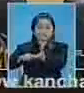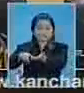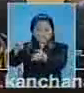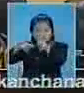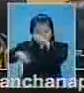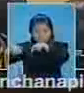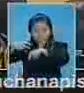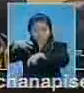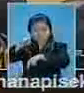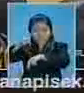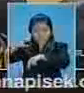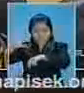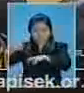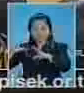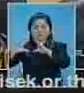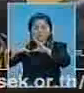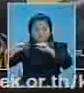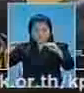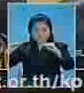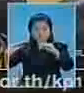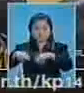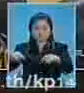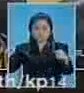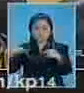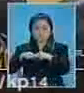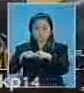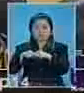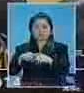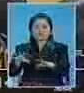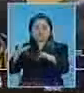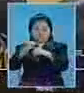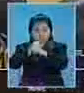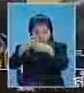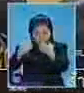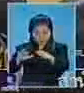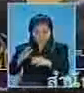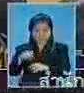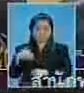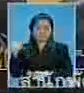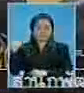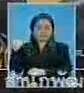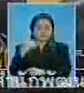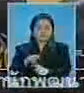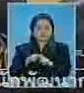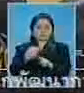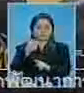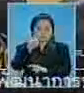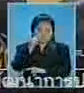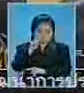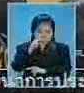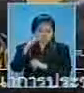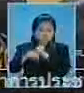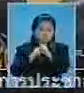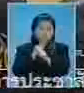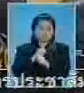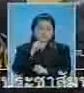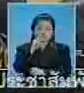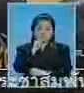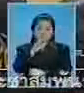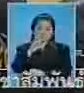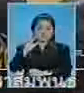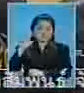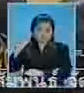ผลสรุปการประชุมลงมติไว้วันที่23เดือนธันวาคมที่เพิ่งผ่านไปนะครับ2553ต่อคำถาม